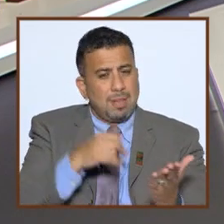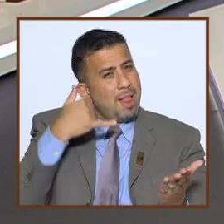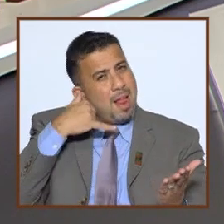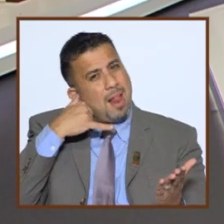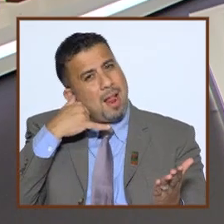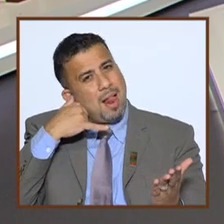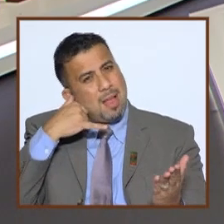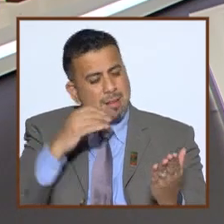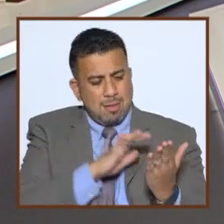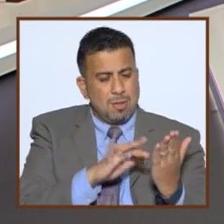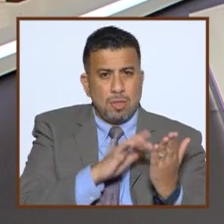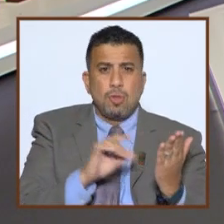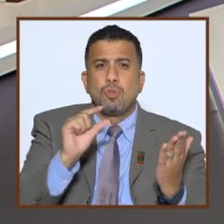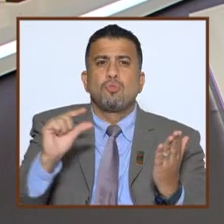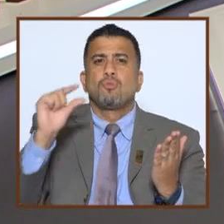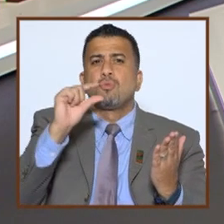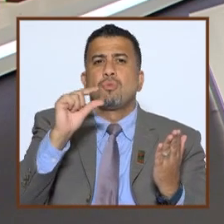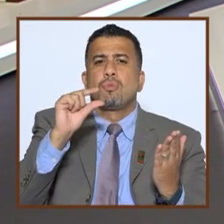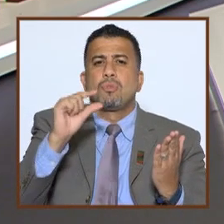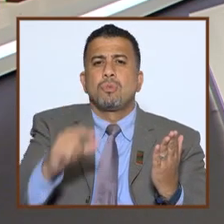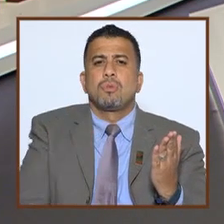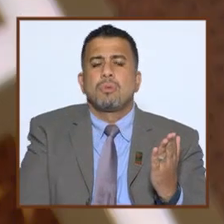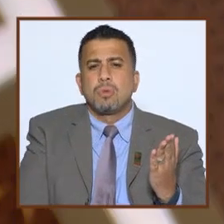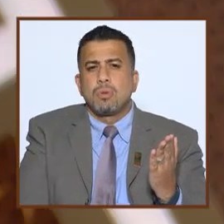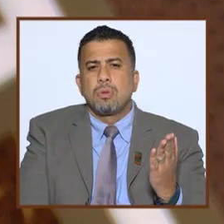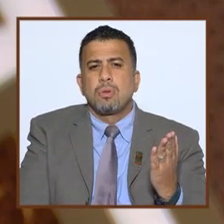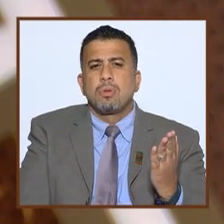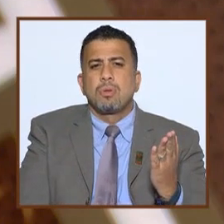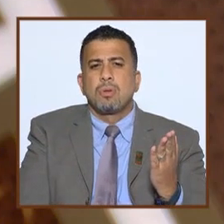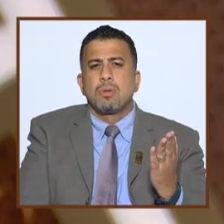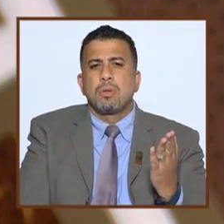لشخص دكتور اسمه التهاب الدين